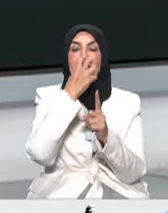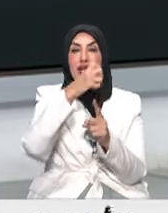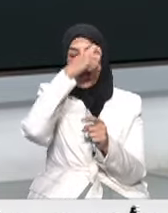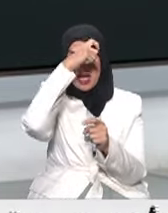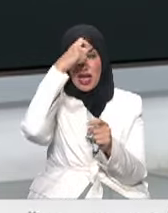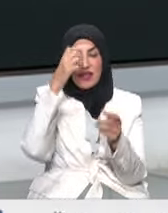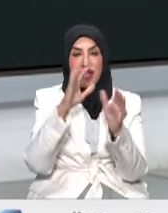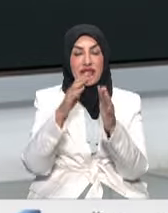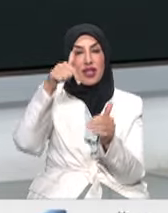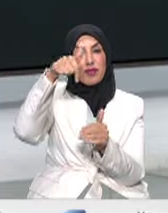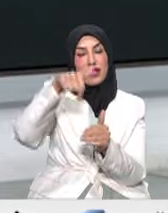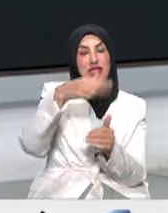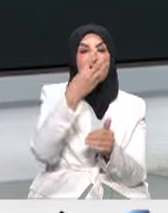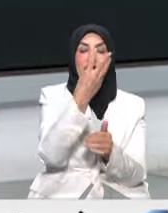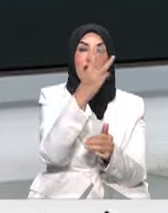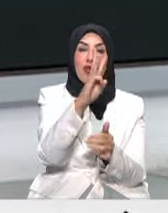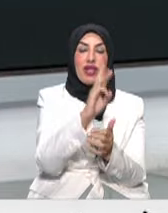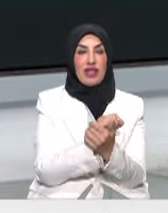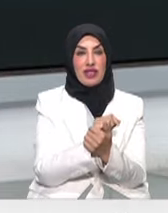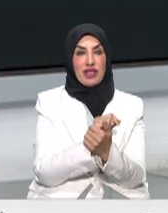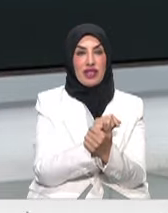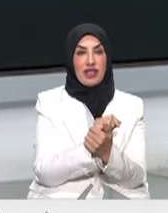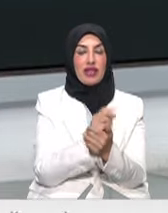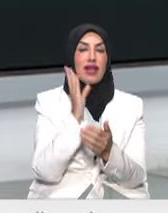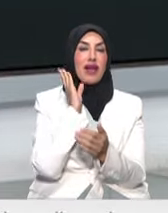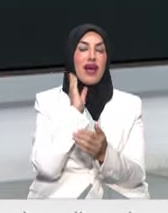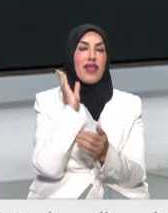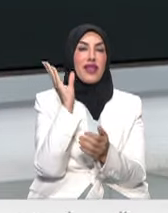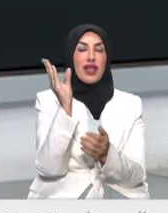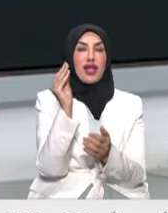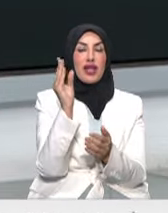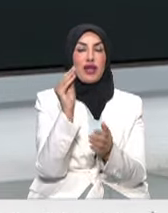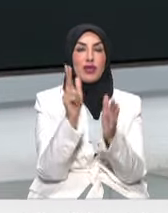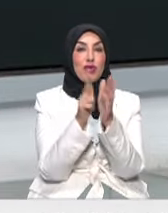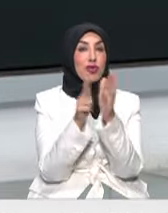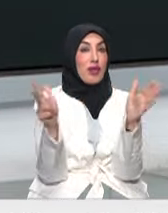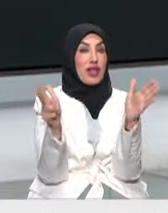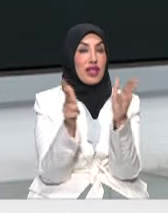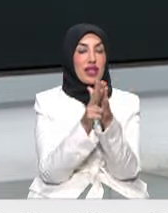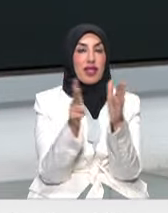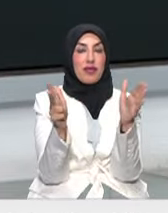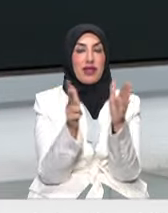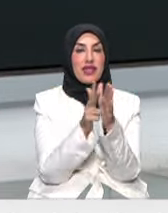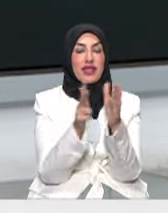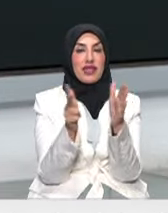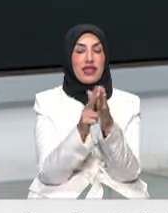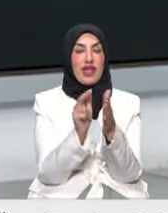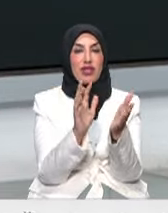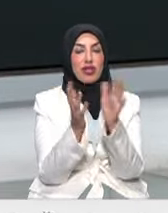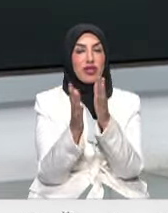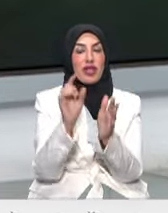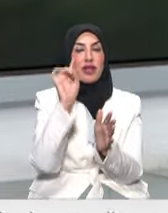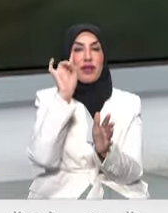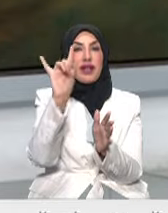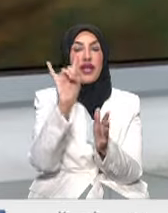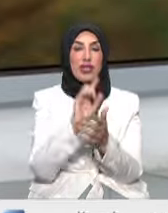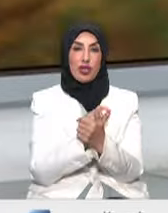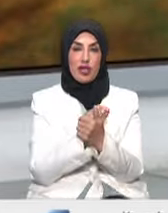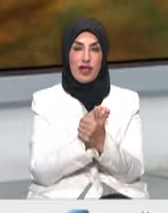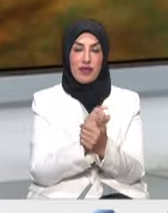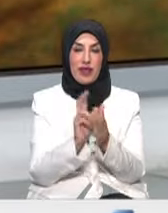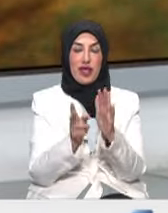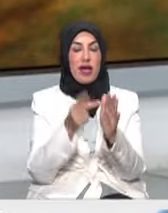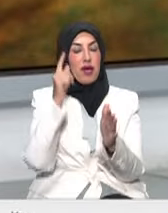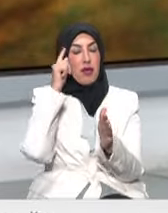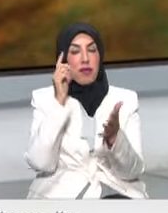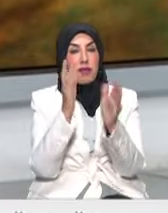الكويت 36 درجة مئوية، الرطوبة النسبية 18%، الرؤية الأفقية جيدة تتجاوز 10 كيلو. متوقع أن